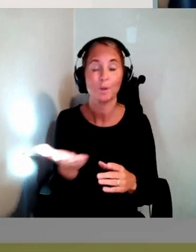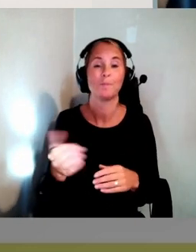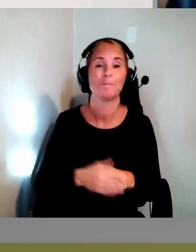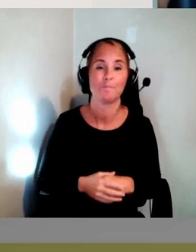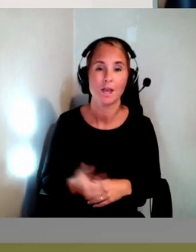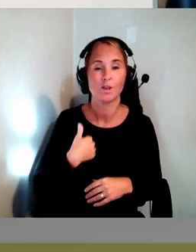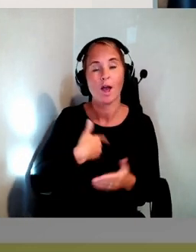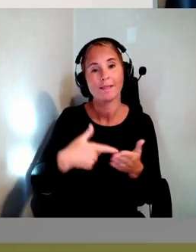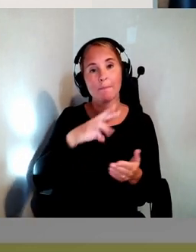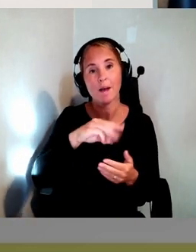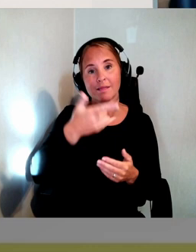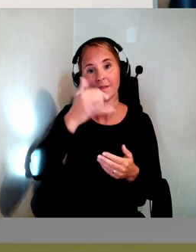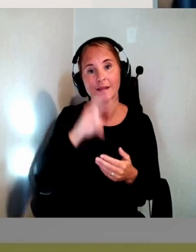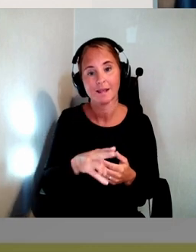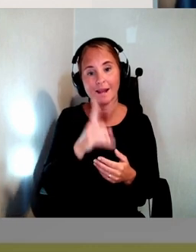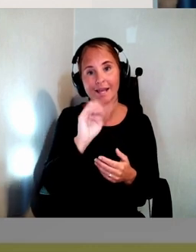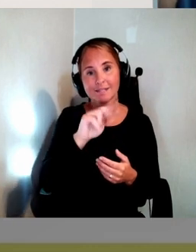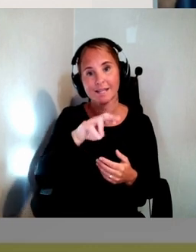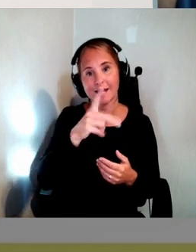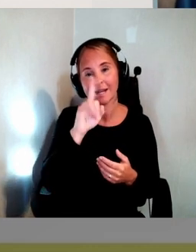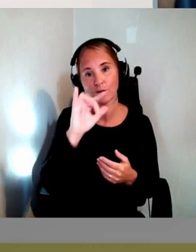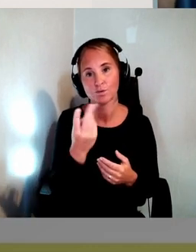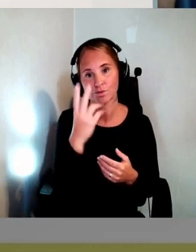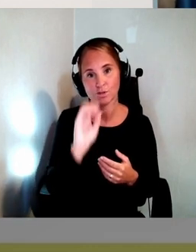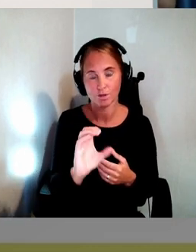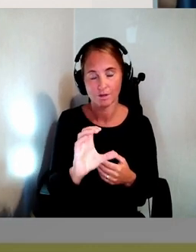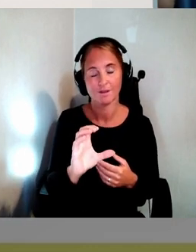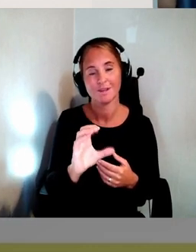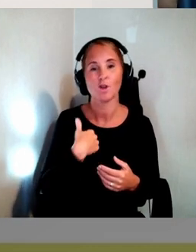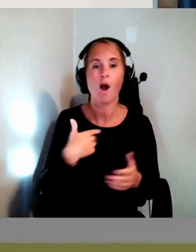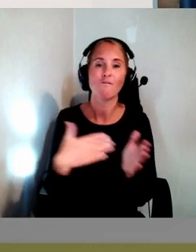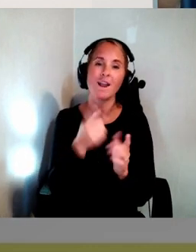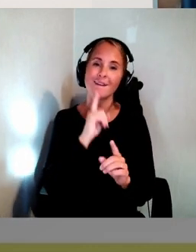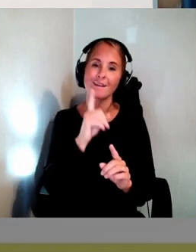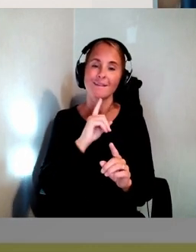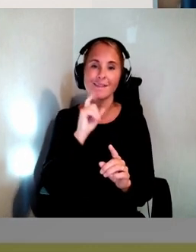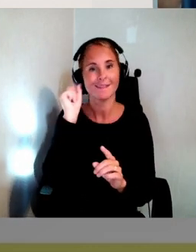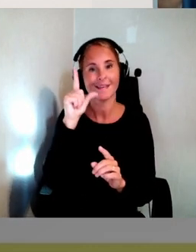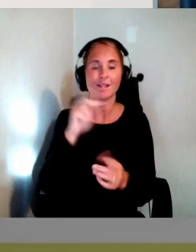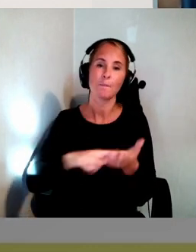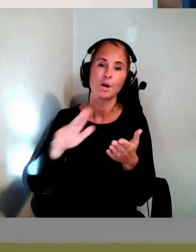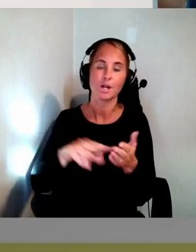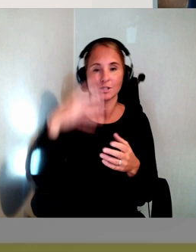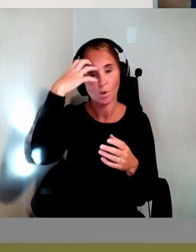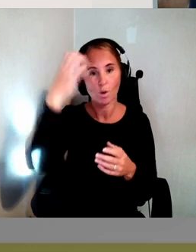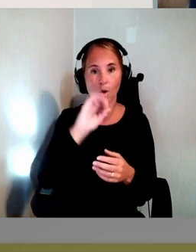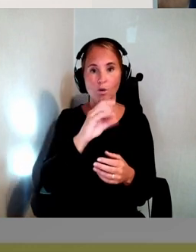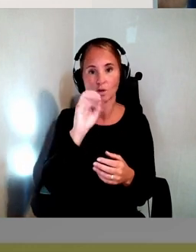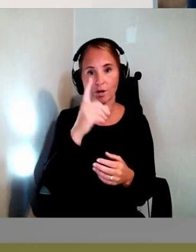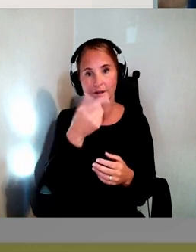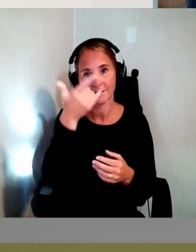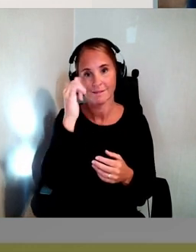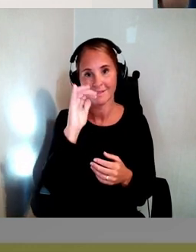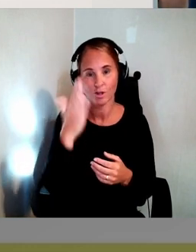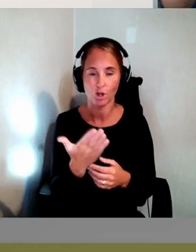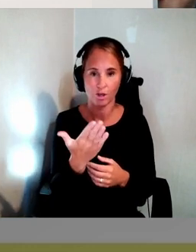jag heter Martin lexelius och jag kommer från en liten eh Digital byrå i Stockholm som heter Authority